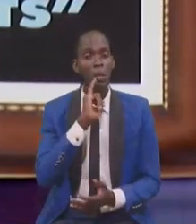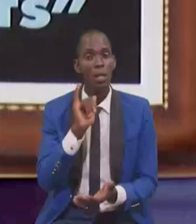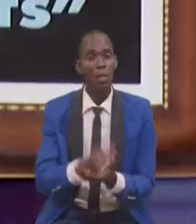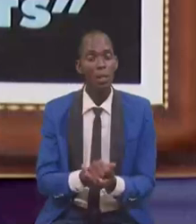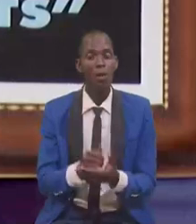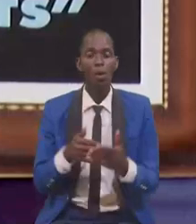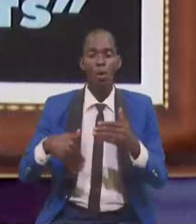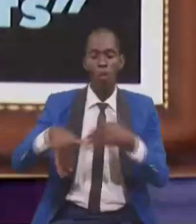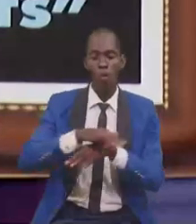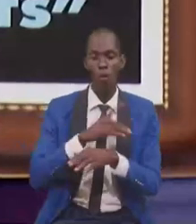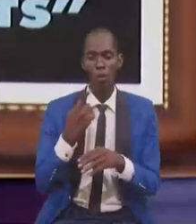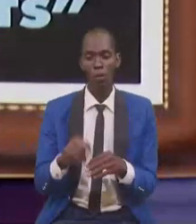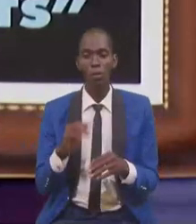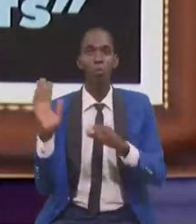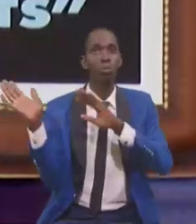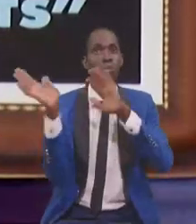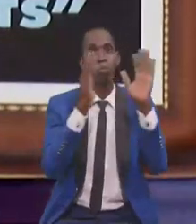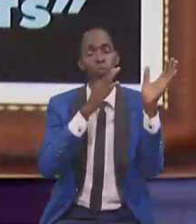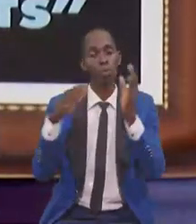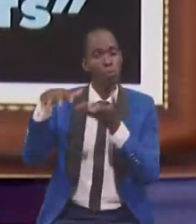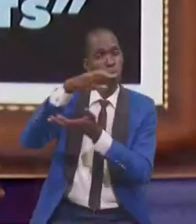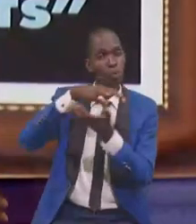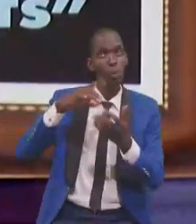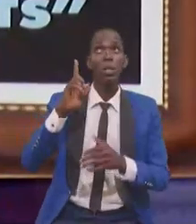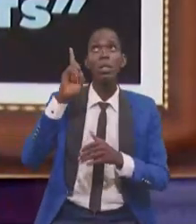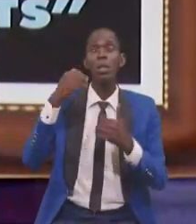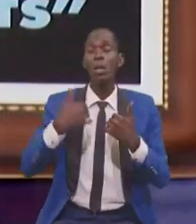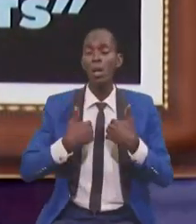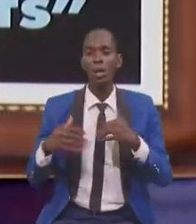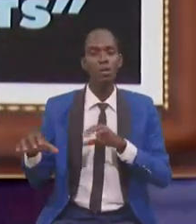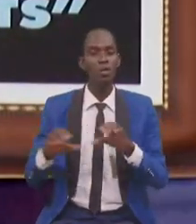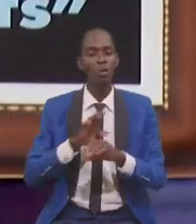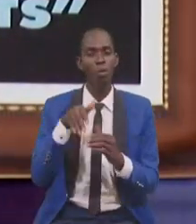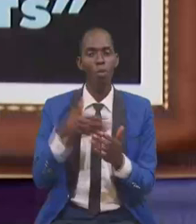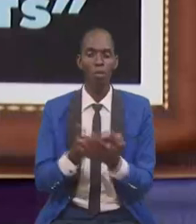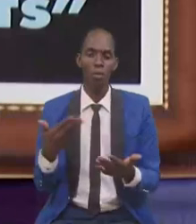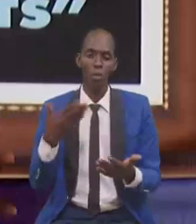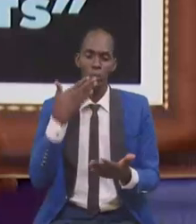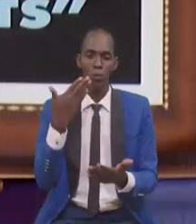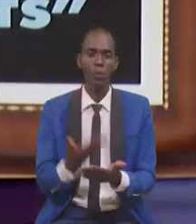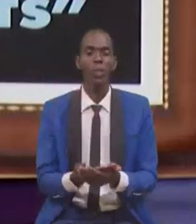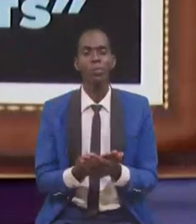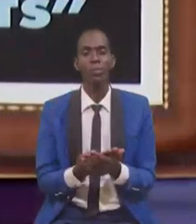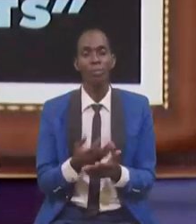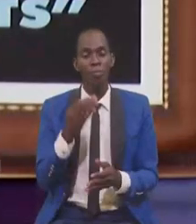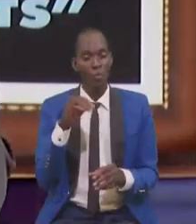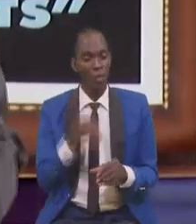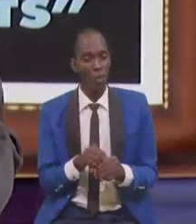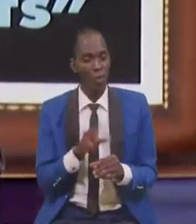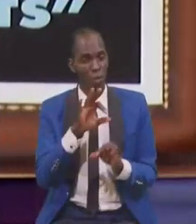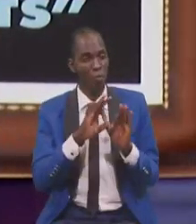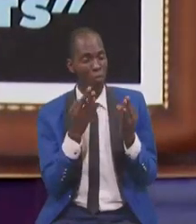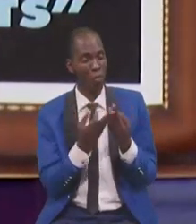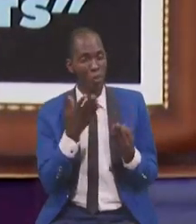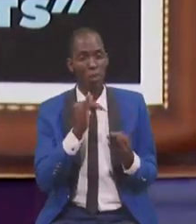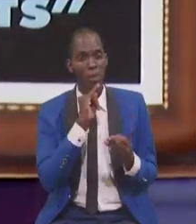témoignage est sur l'orage, sur les vagues, il fait tout à merveille. Si dans